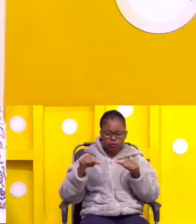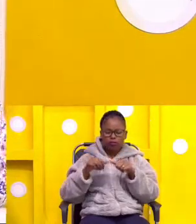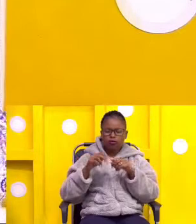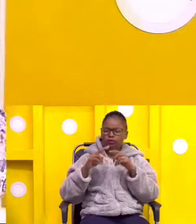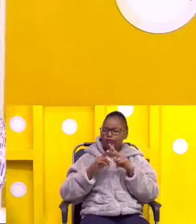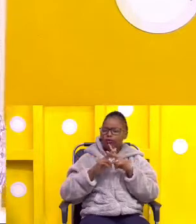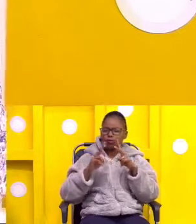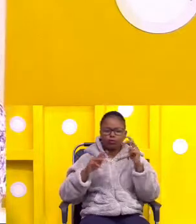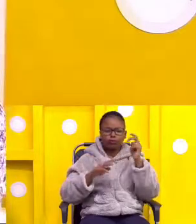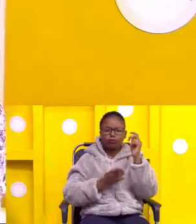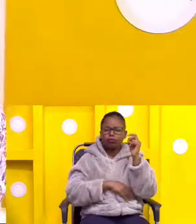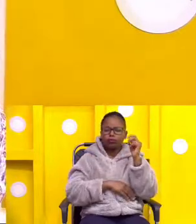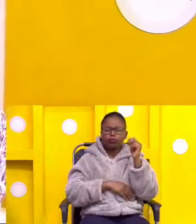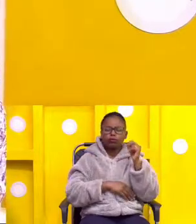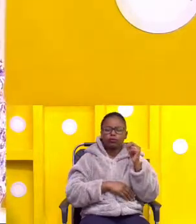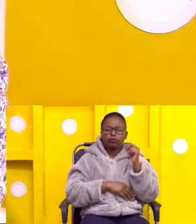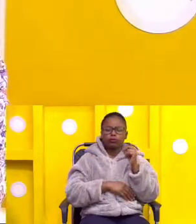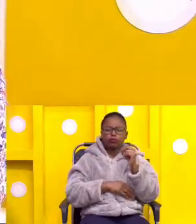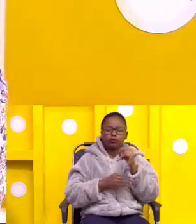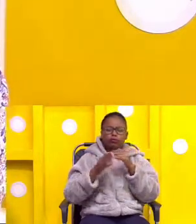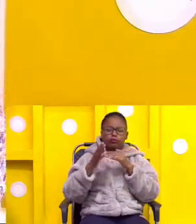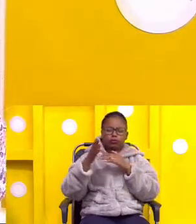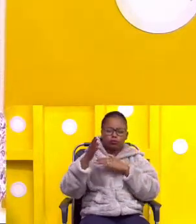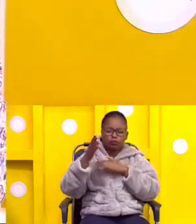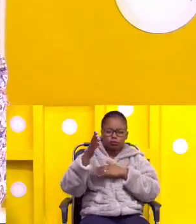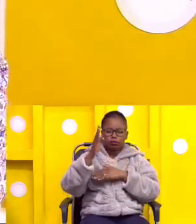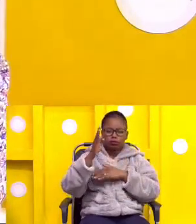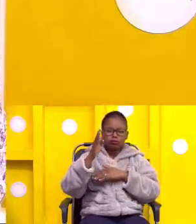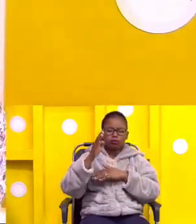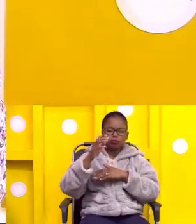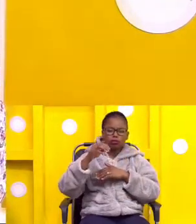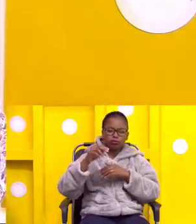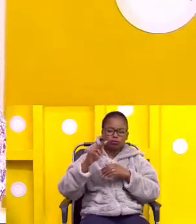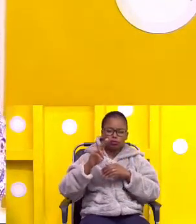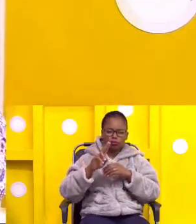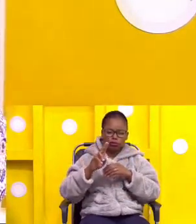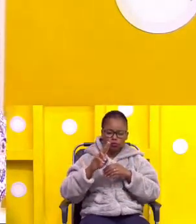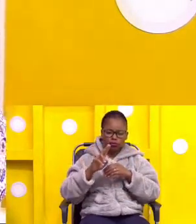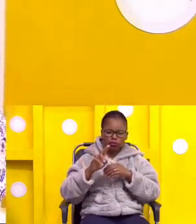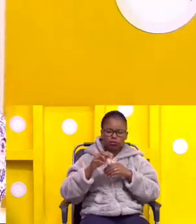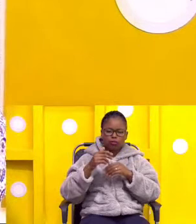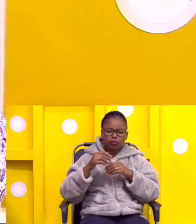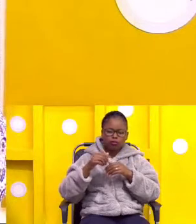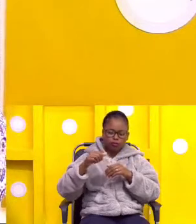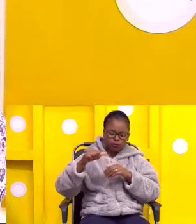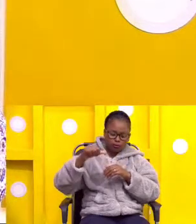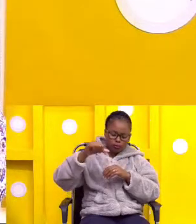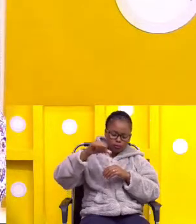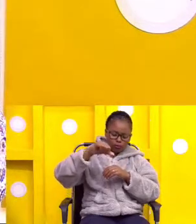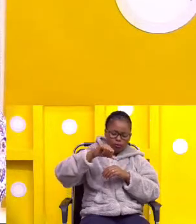Ngai akĩndeithia ngĩhũthĩra anointing oil magũrũ-inĩ mako.